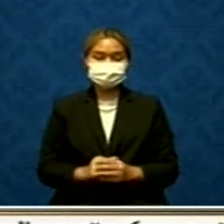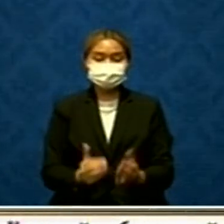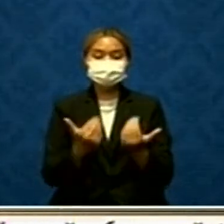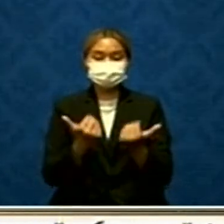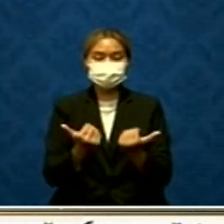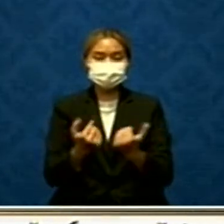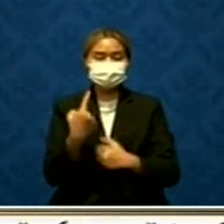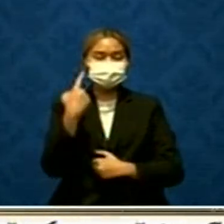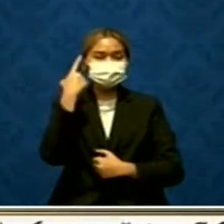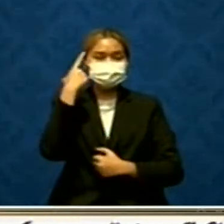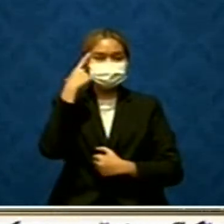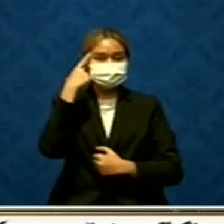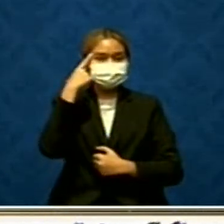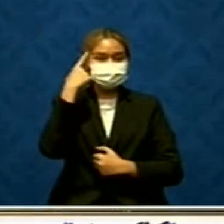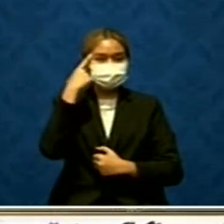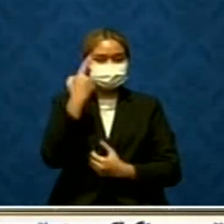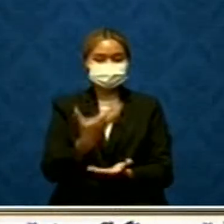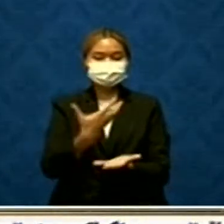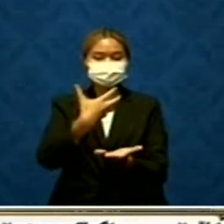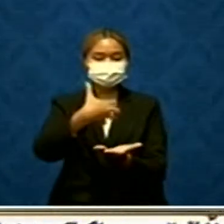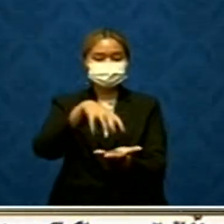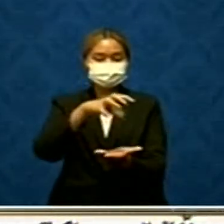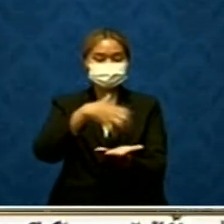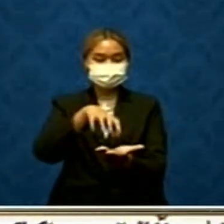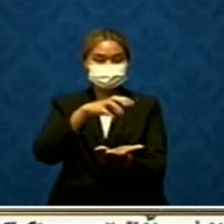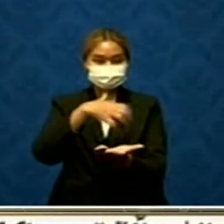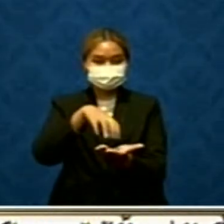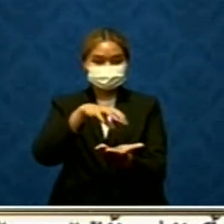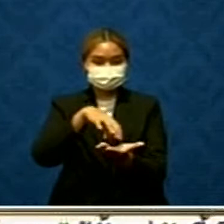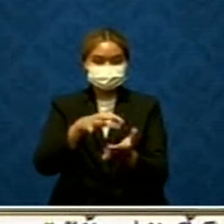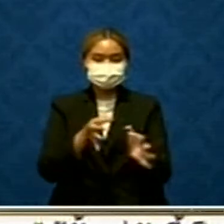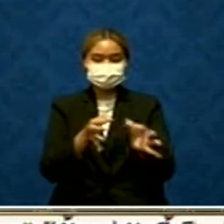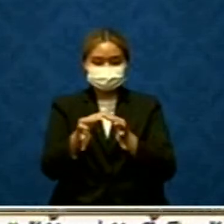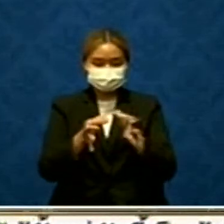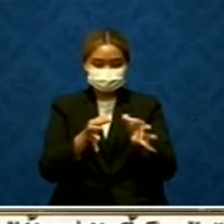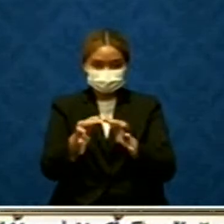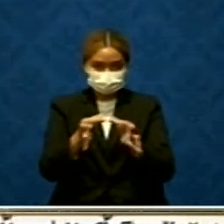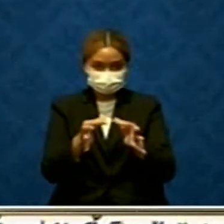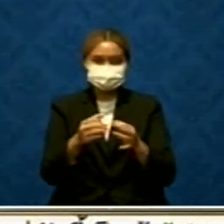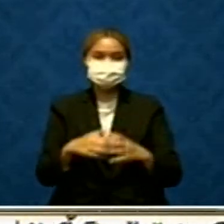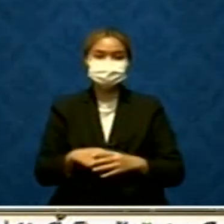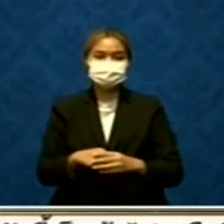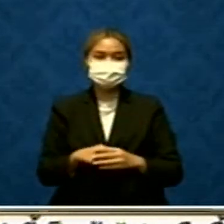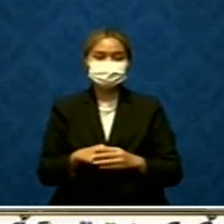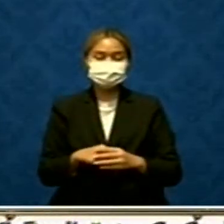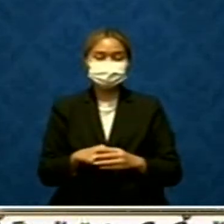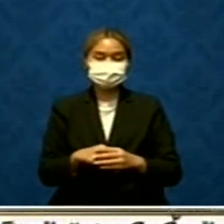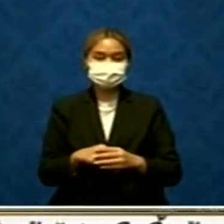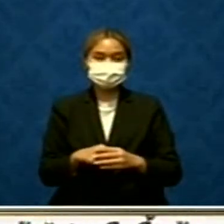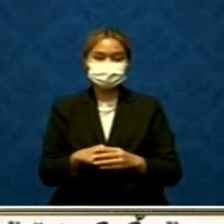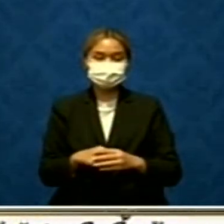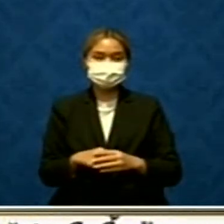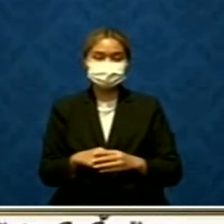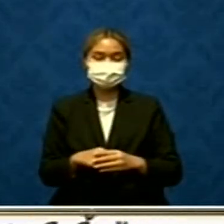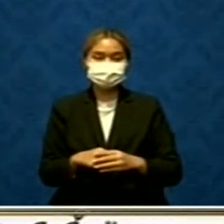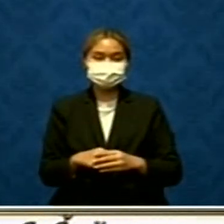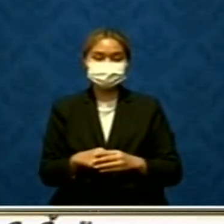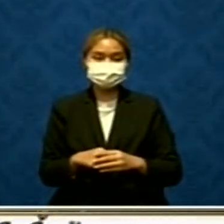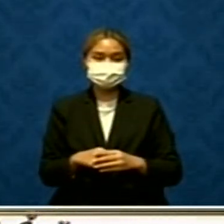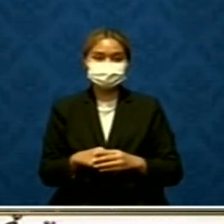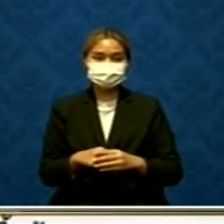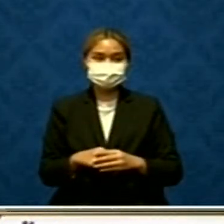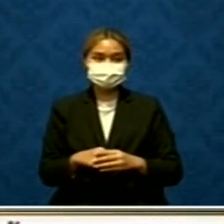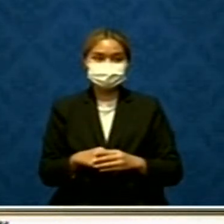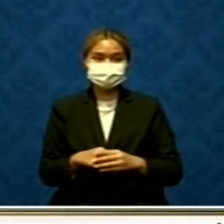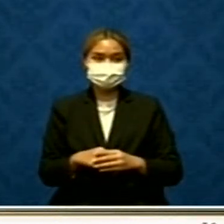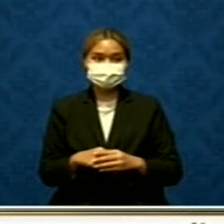เรื่องที่อยากจะกราบเรียนนะครับชี้แจงในวันนี้ก่อนจะจบนะครับก็ต้องขออนุญาต